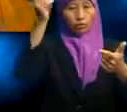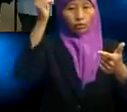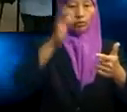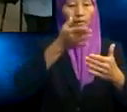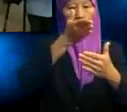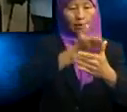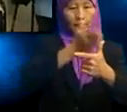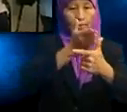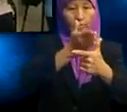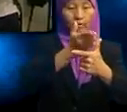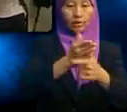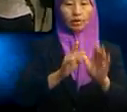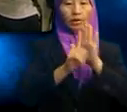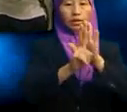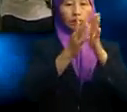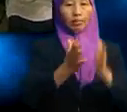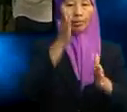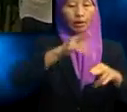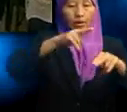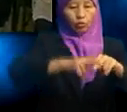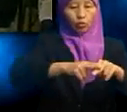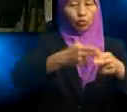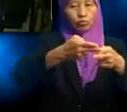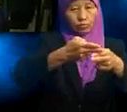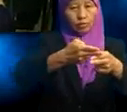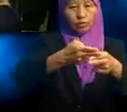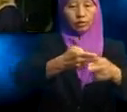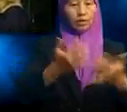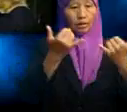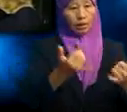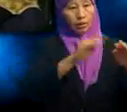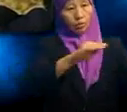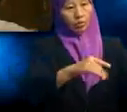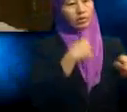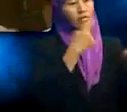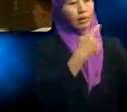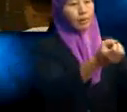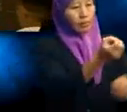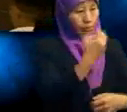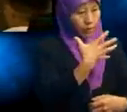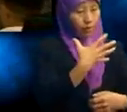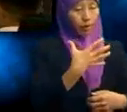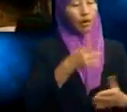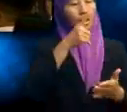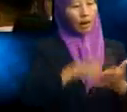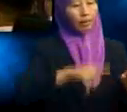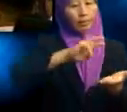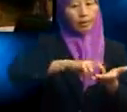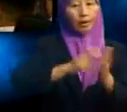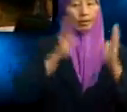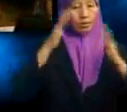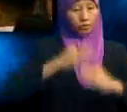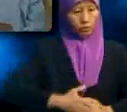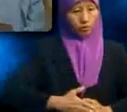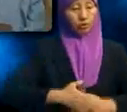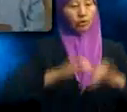imam akan duduk sebentar. Baik, murid-murid, sekarang siapa boleh beritahu kelas apakah pengertian solat